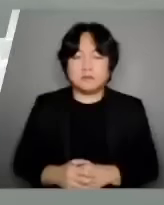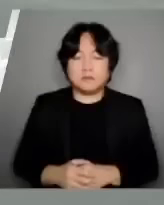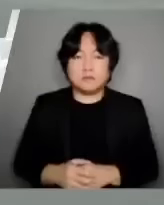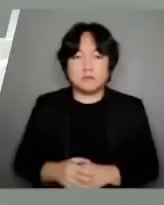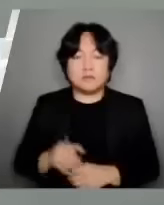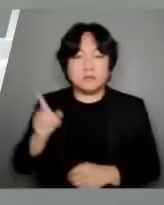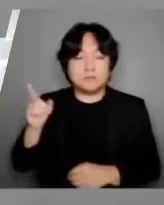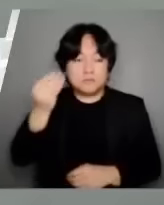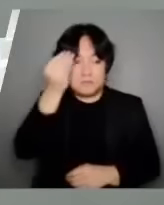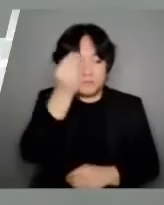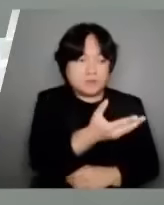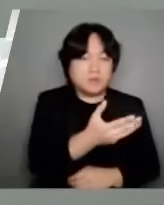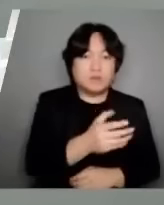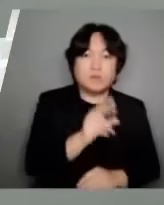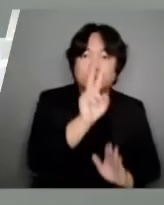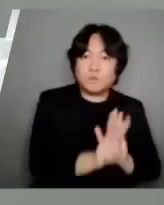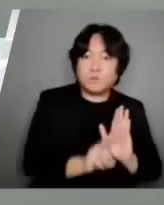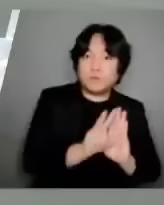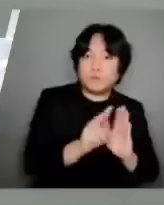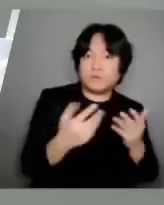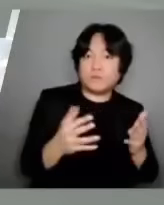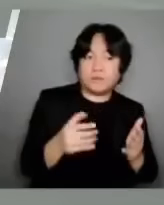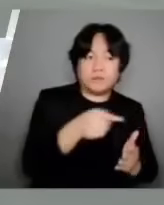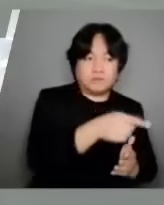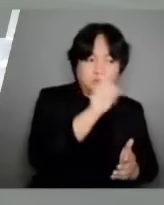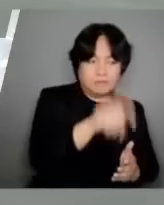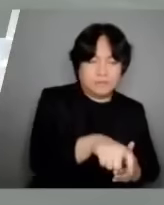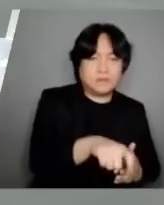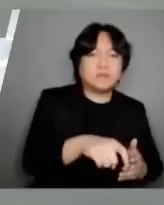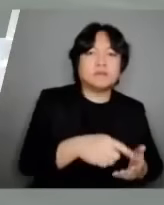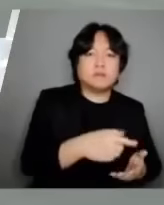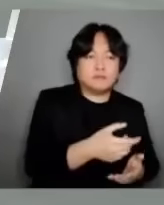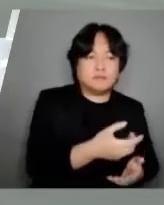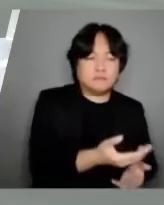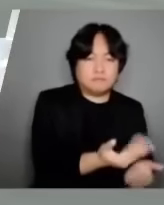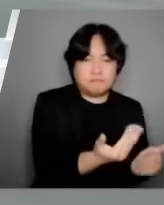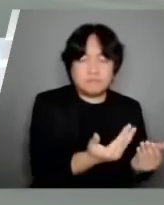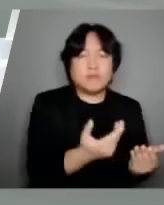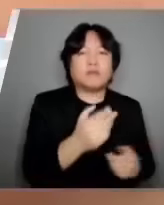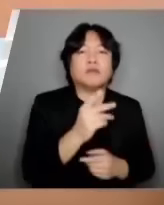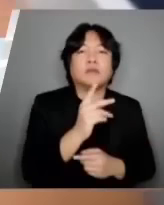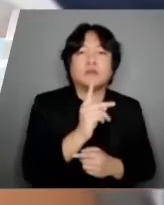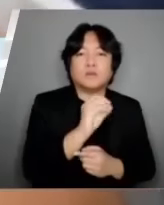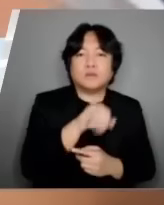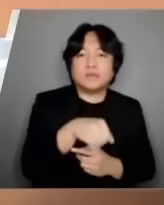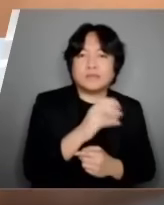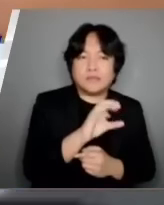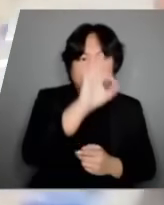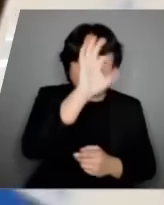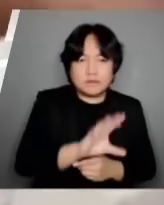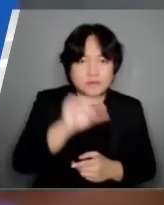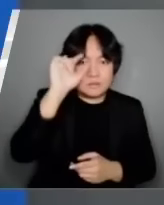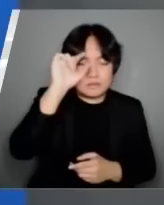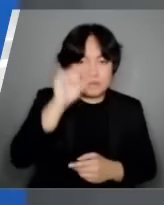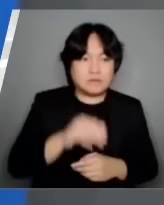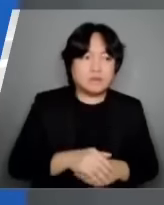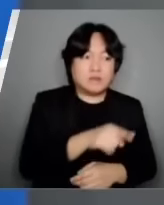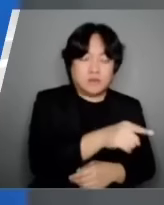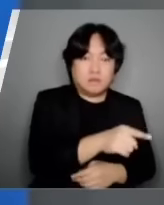para isurrender si Quiboloy bago umano nila pasabugin ang KOJC Cathedral. Isa na namang kasinungalingan